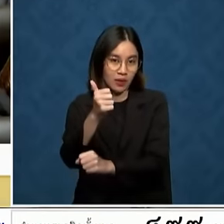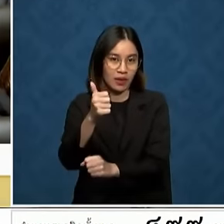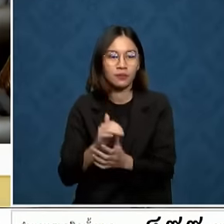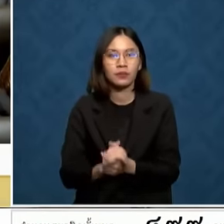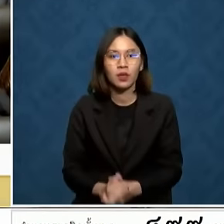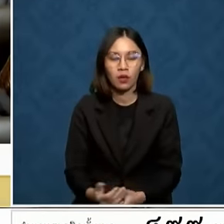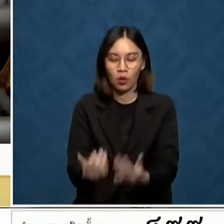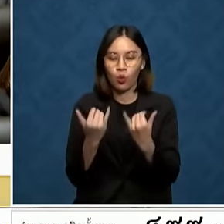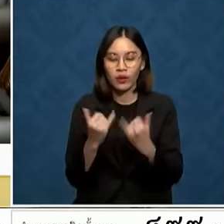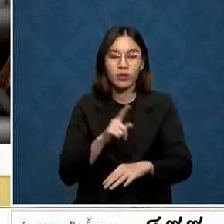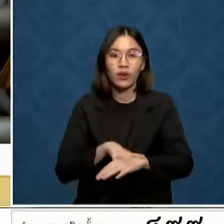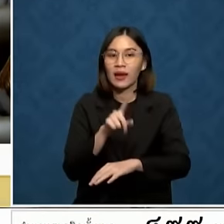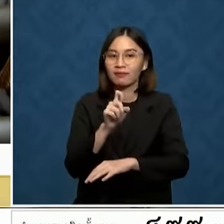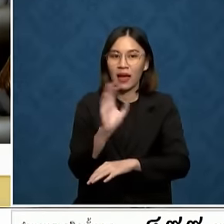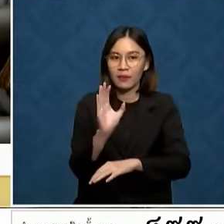tripod